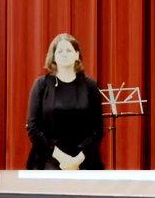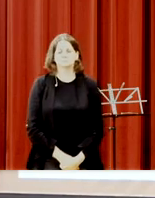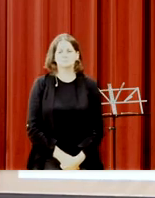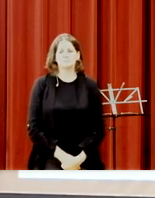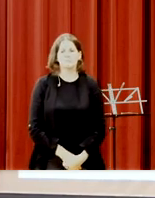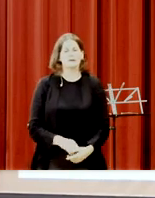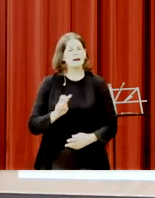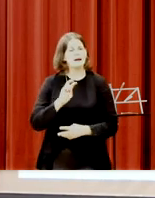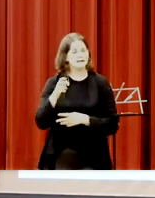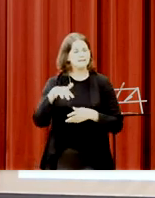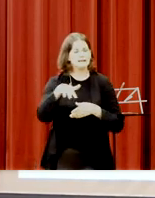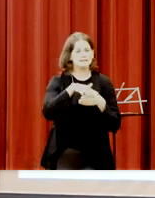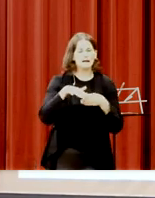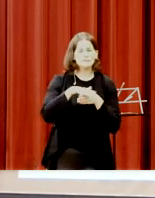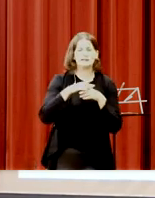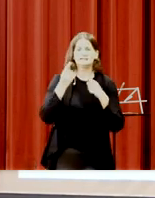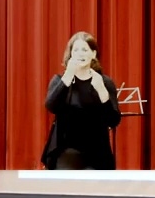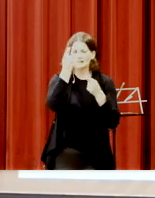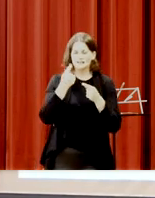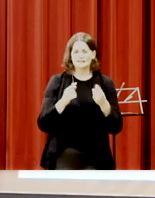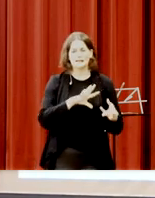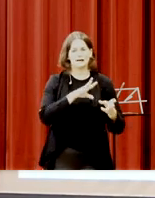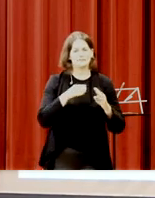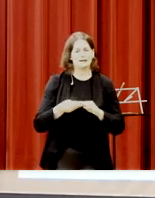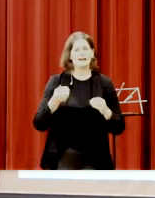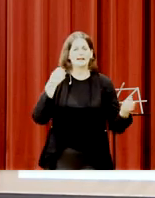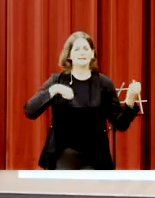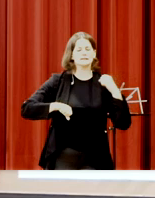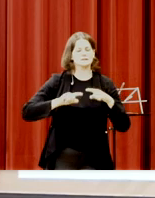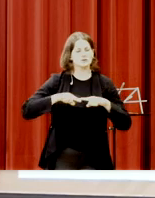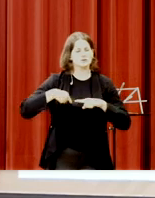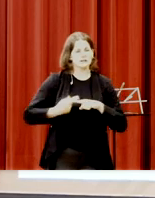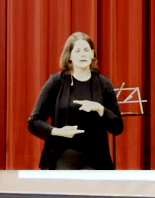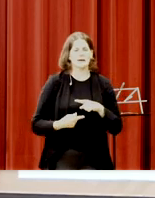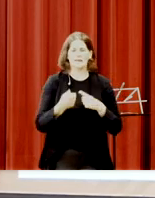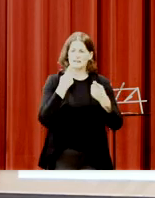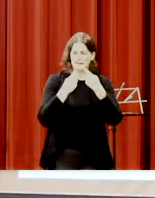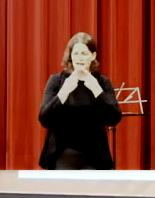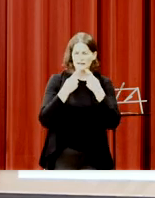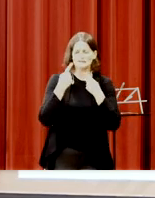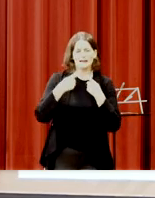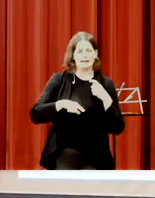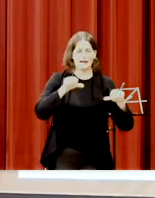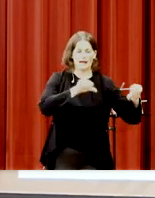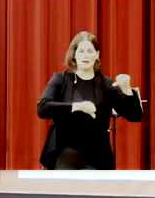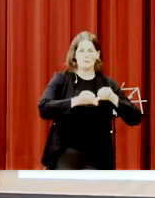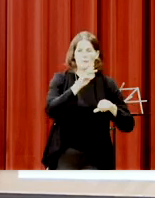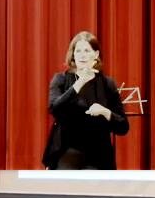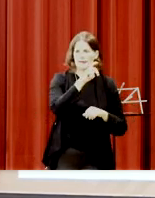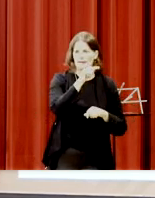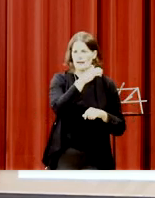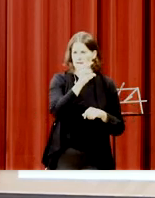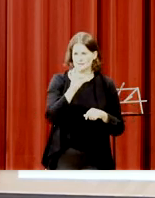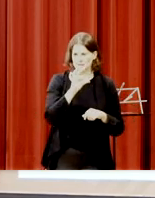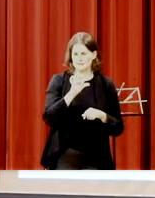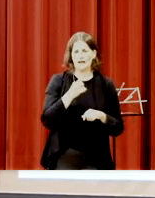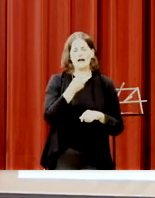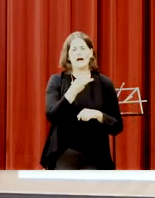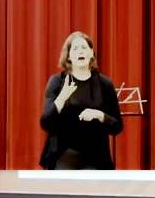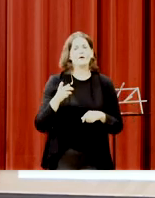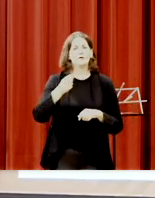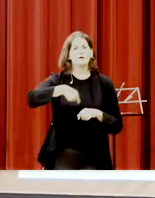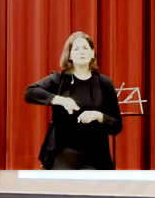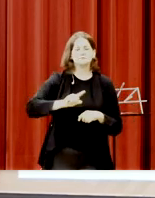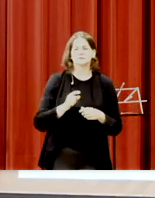PTGAS. Alguns dels exemples que voldria citar. I també no puc fer aquest bloc